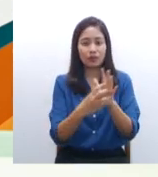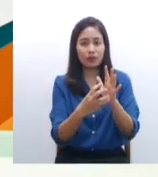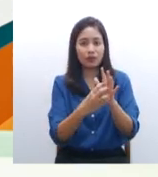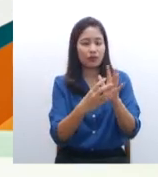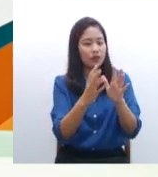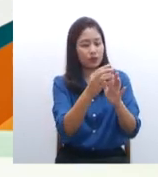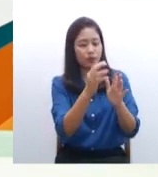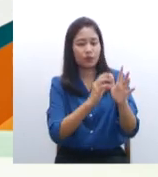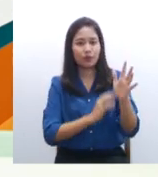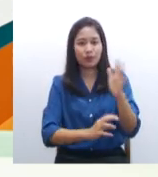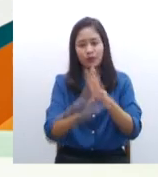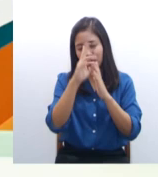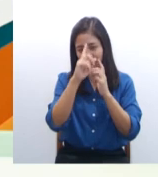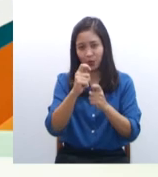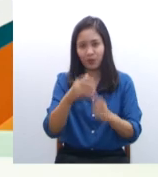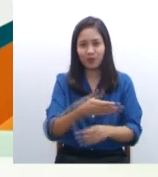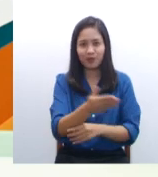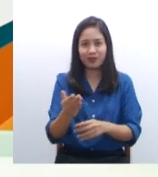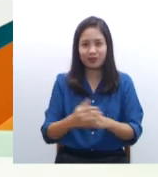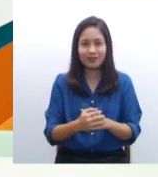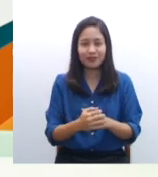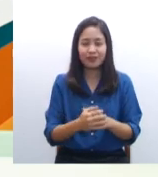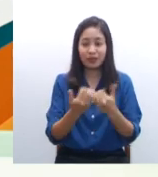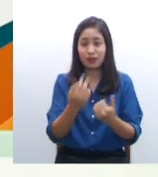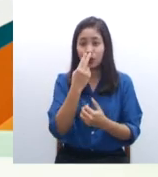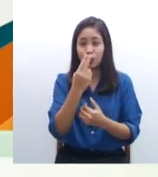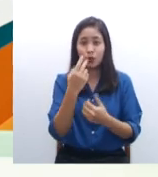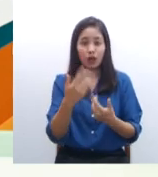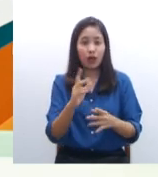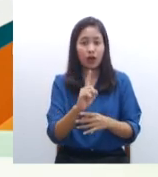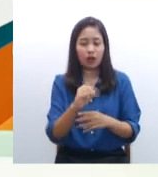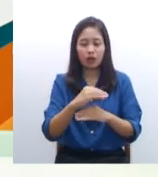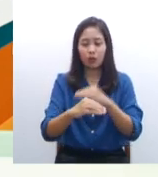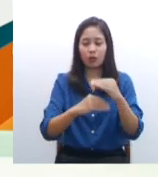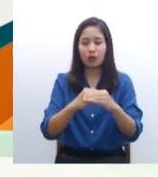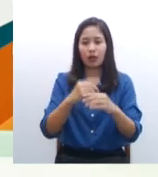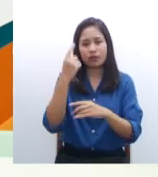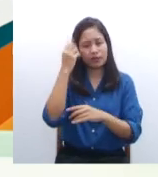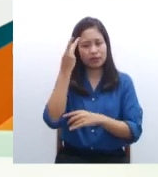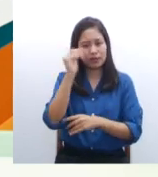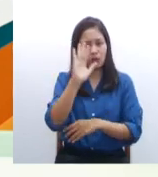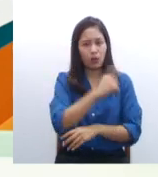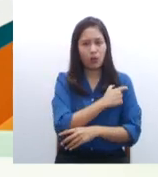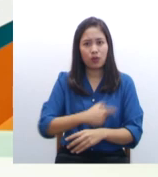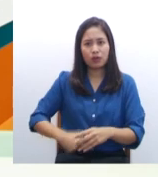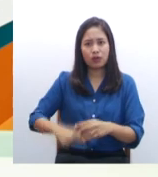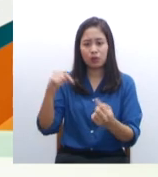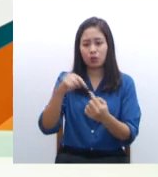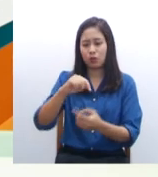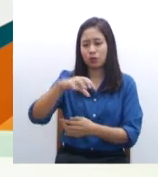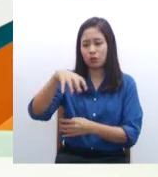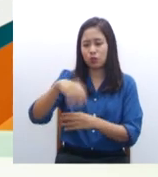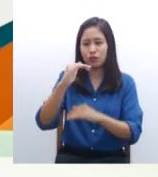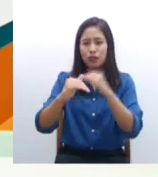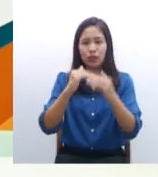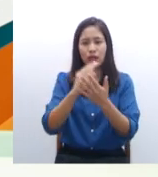ภูมิภาคที่เคารพรักทุกท่านครับที่จบลงไปแล้วนั้นเป็นโครงการพระราชดำริศูนย์การศึกษาพัฒนาเขาหินซ้อน